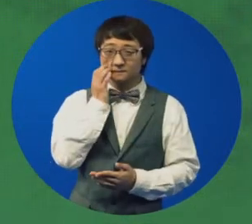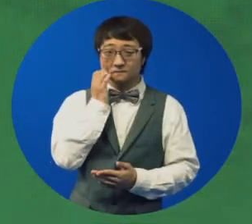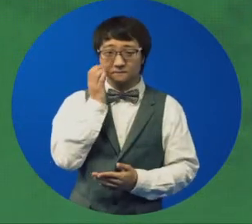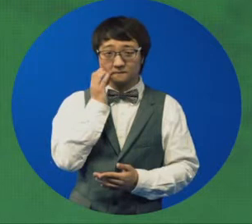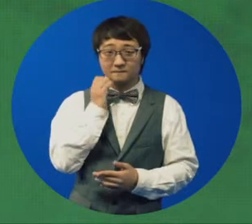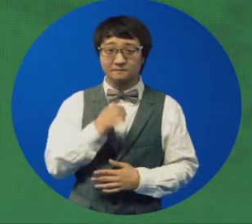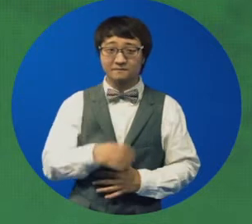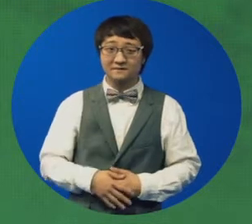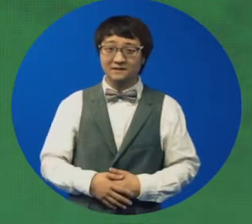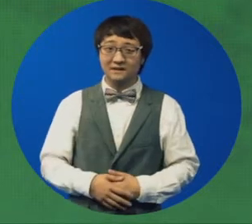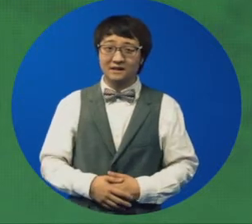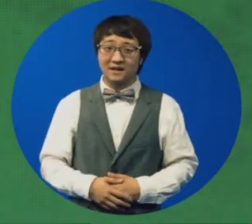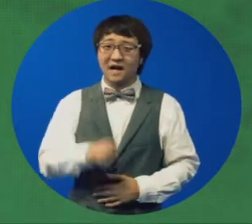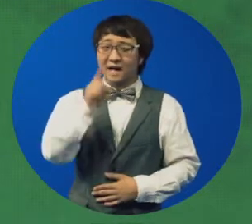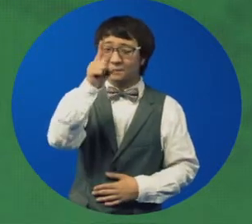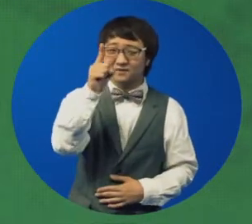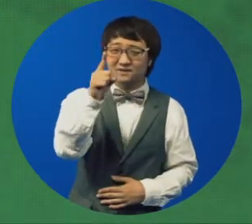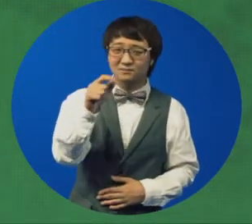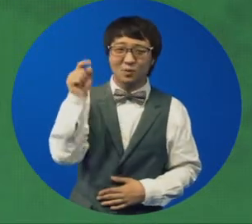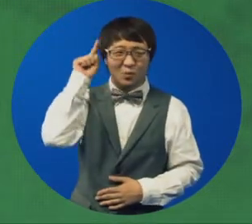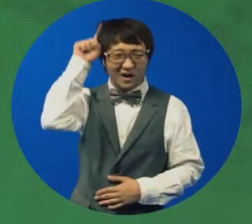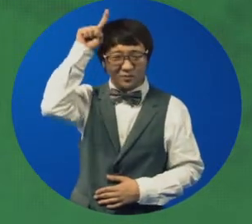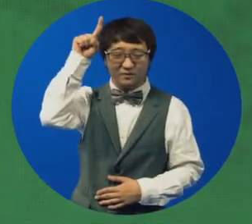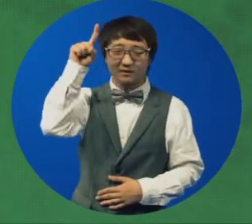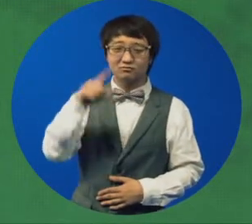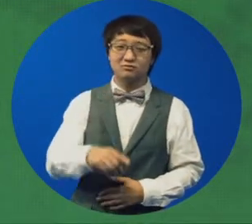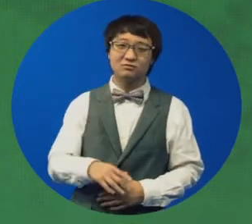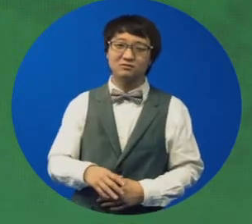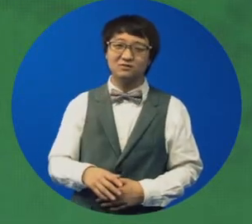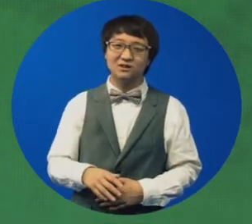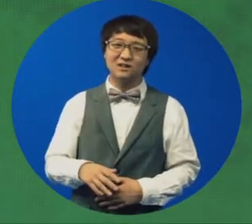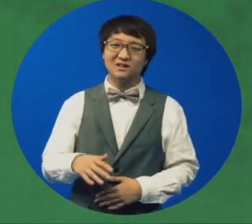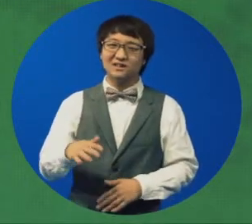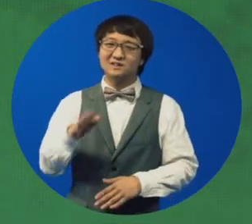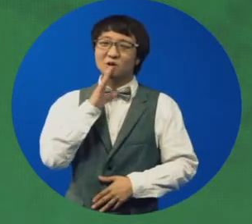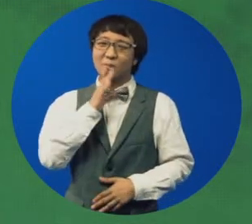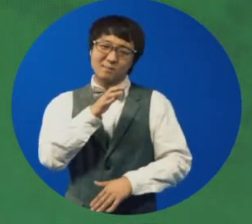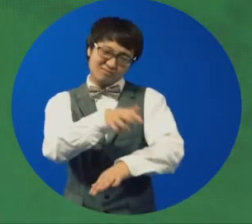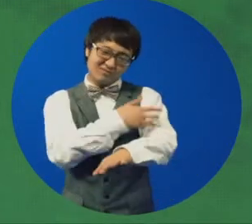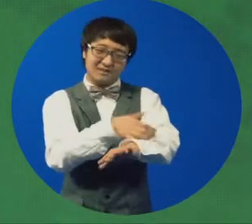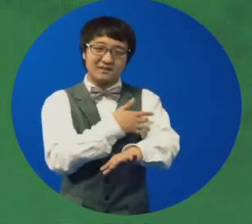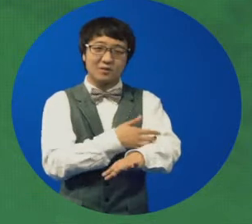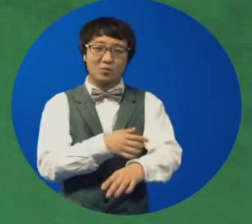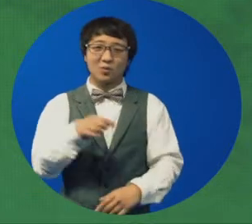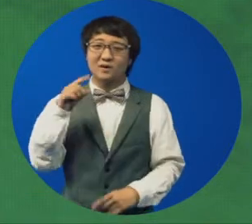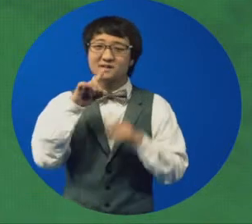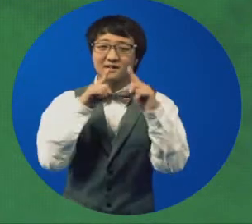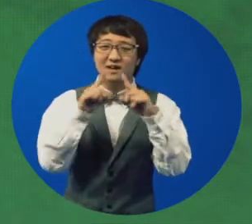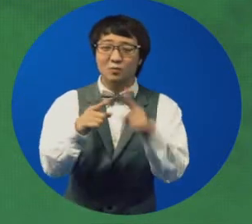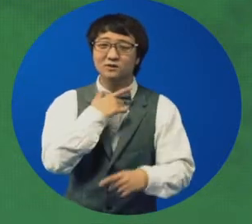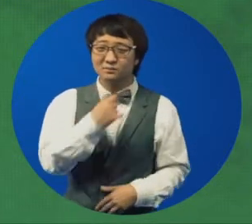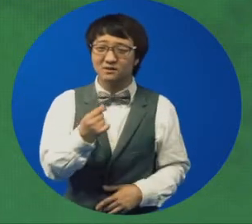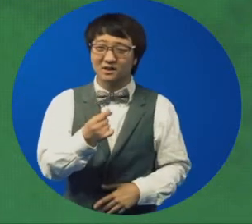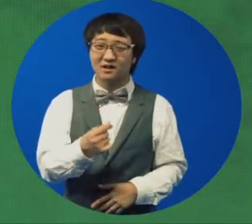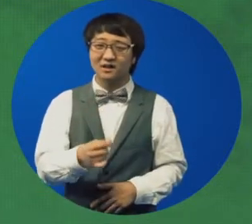나 이거 좀 한 번 좀 화도 내고 아프다고 소리도 지르고 나 이거 불편하다고 얘기 좀 하고 싶은데 그거 못하는 게 미치겠는